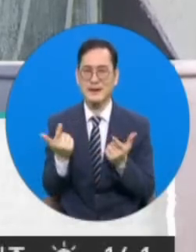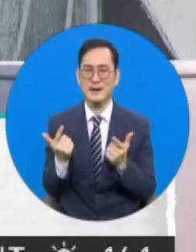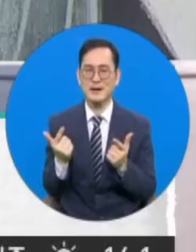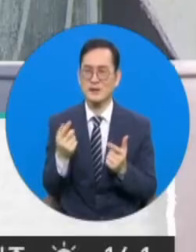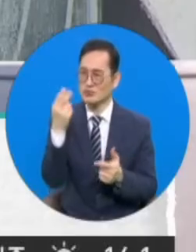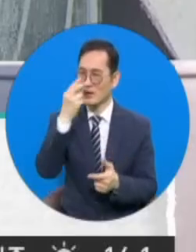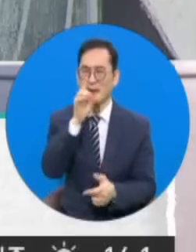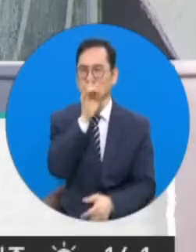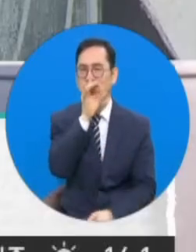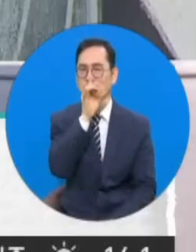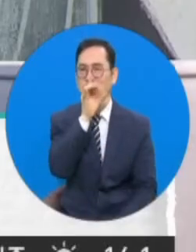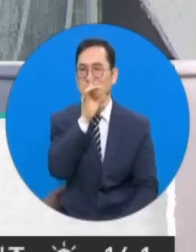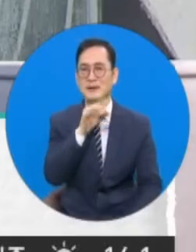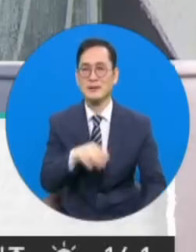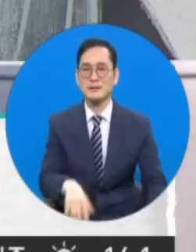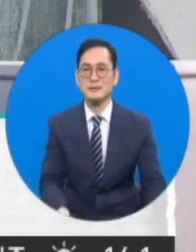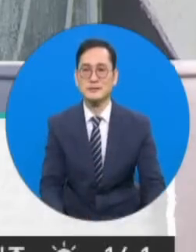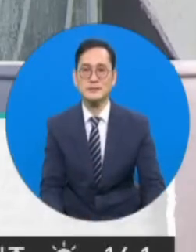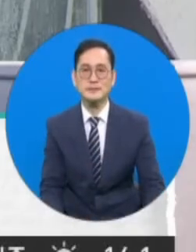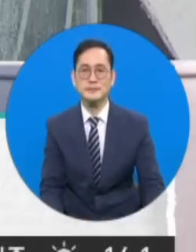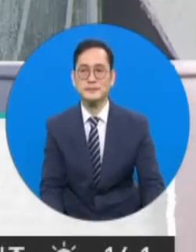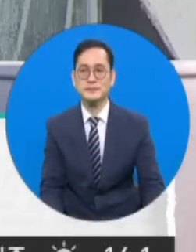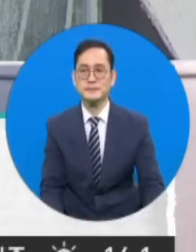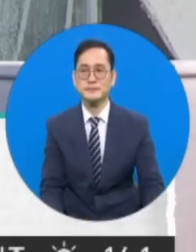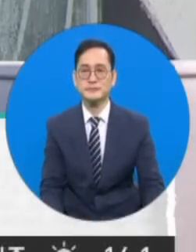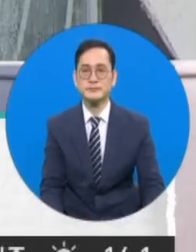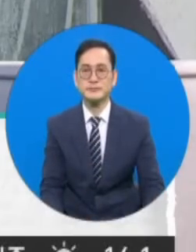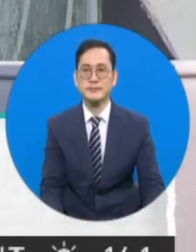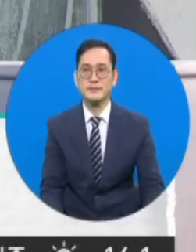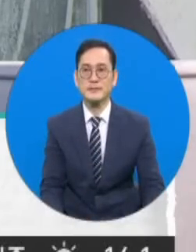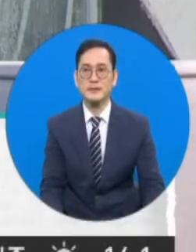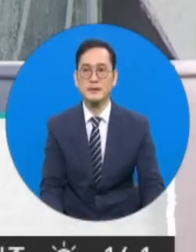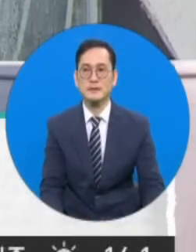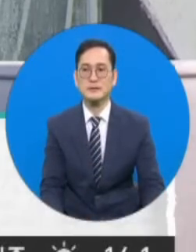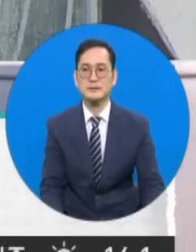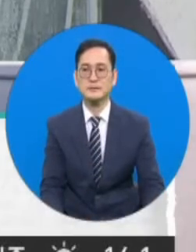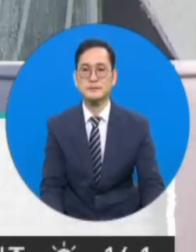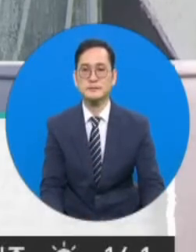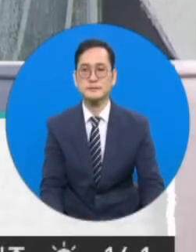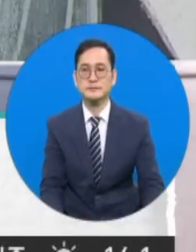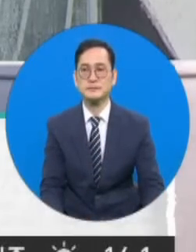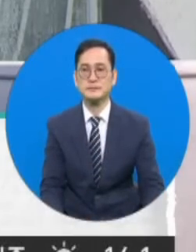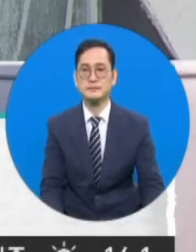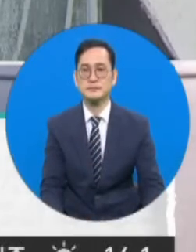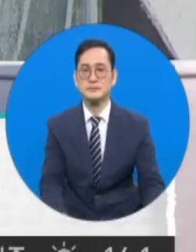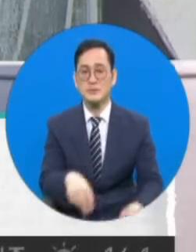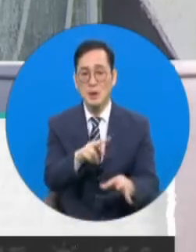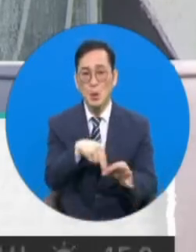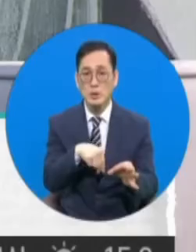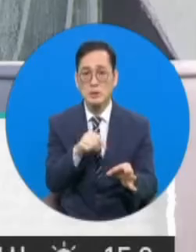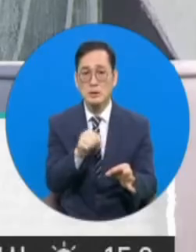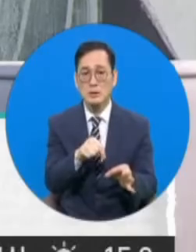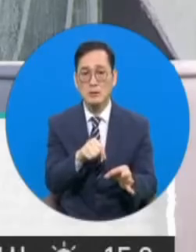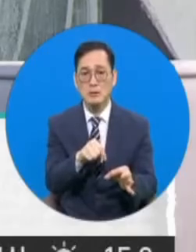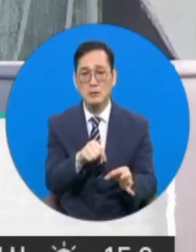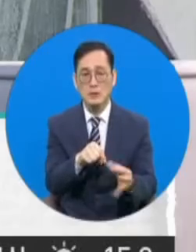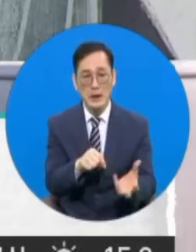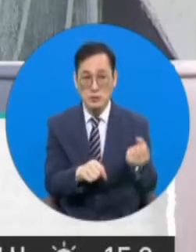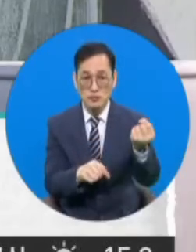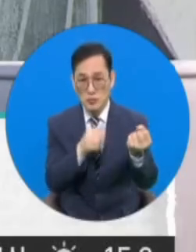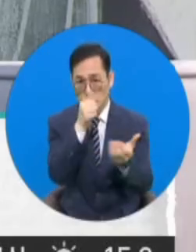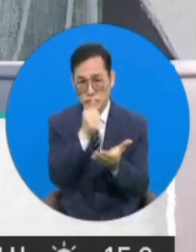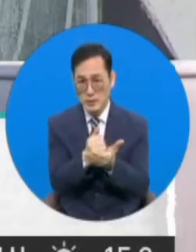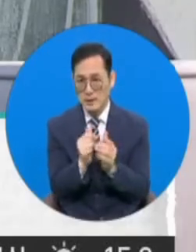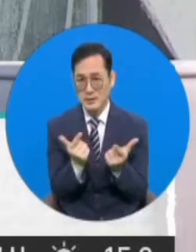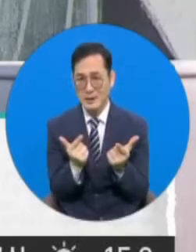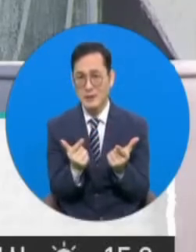식이라면 하루에 거래되는 비트코인이라든지 여러가지 코인들이 있는데 이런 부분들 다 어떻게 할 겁니까